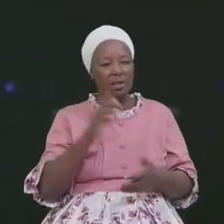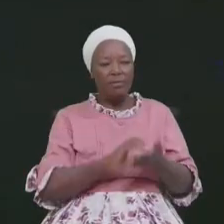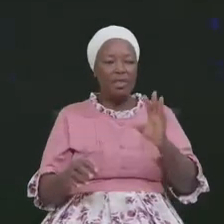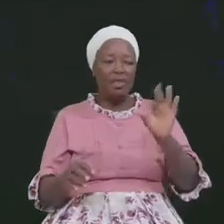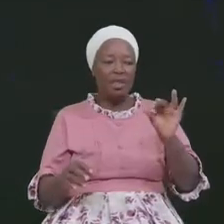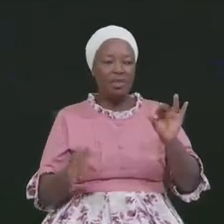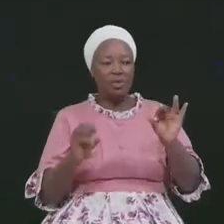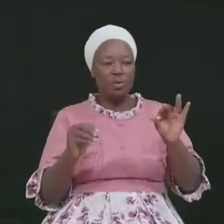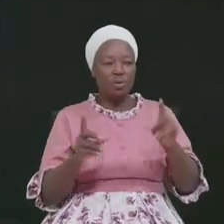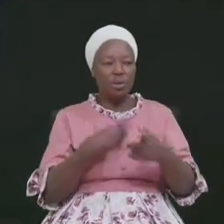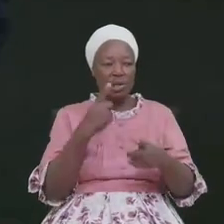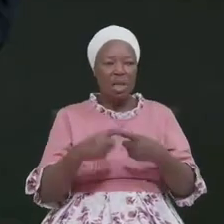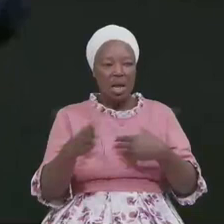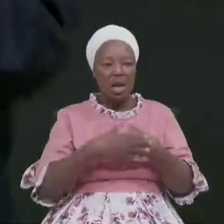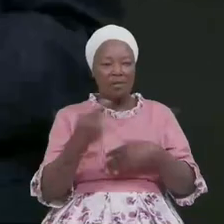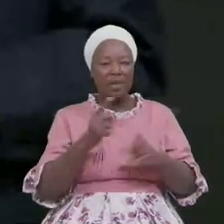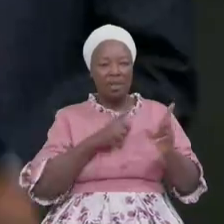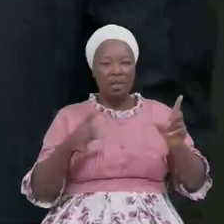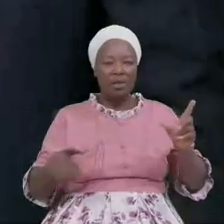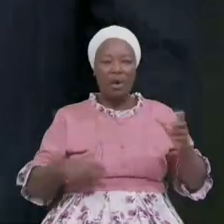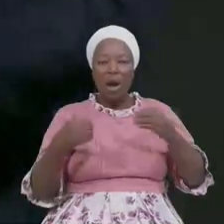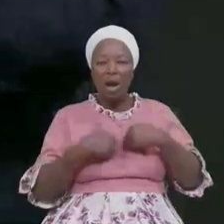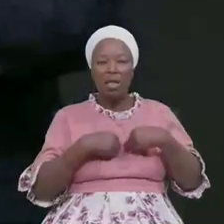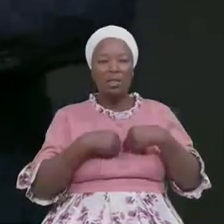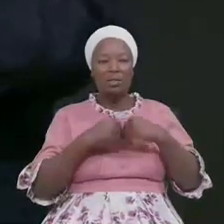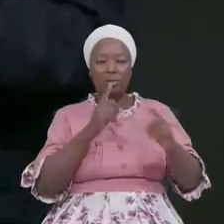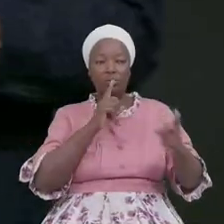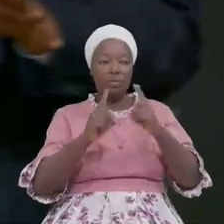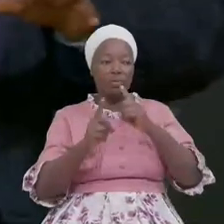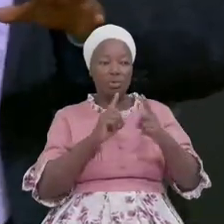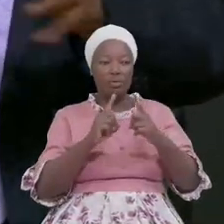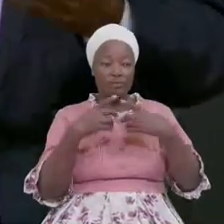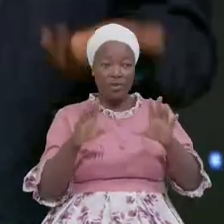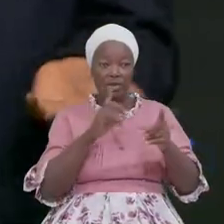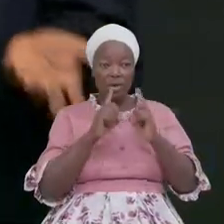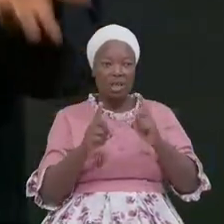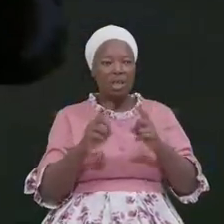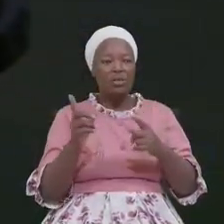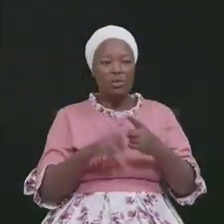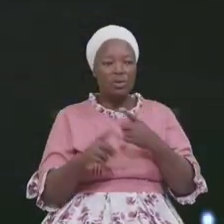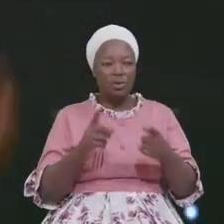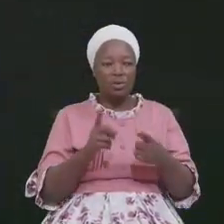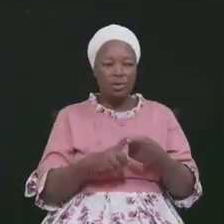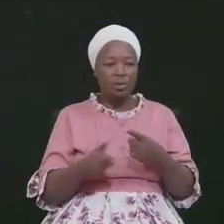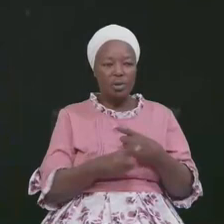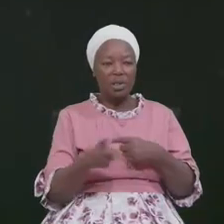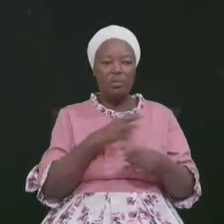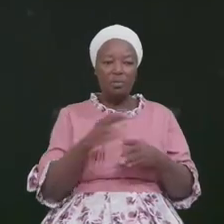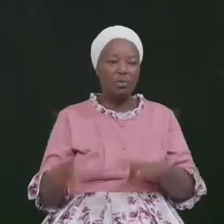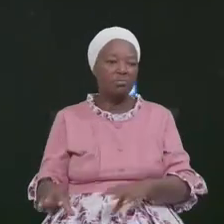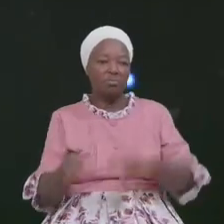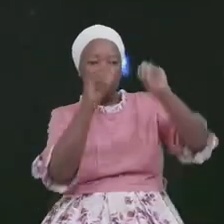leur avoir parlé, fut enlevé au ciel et il s'assit à la droite de